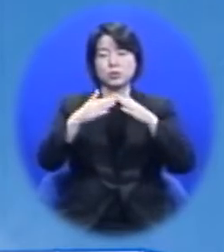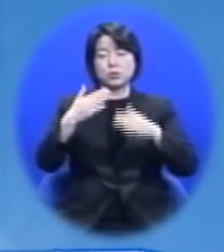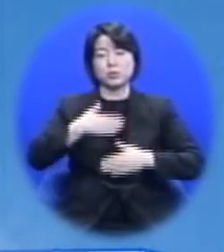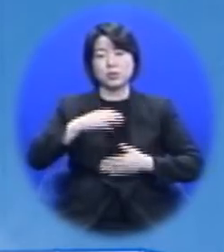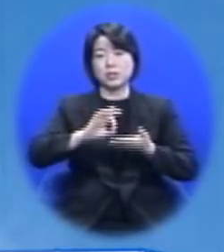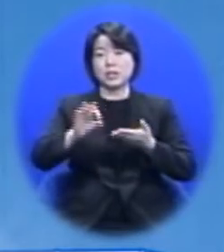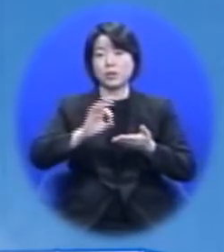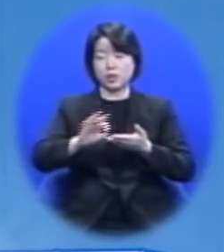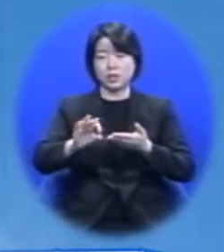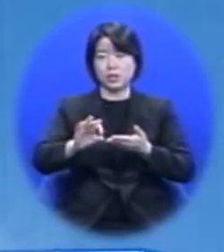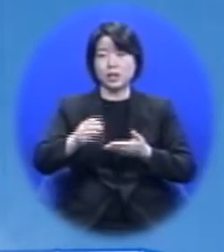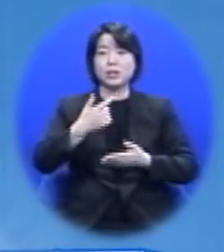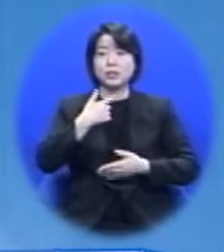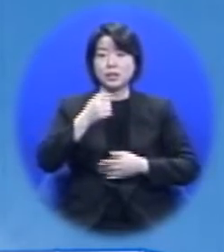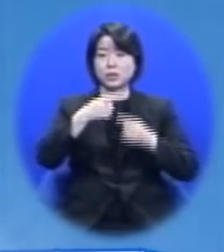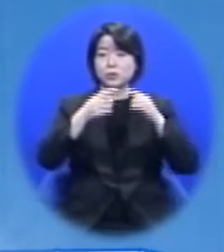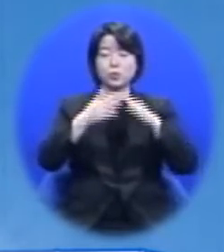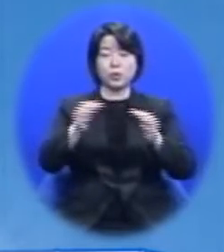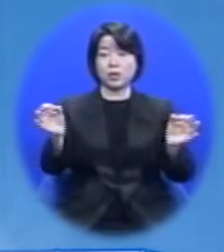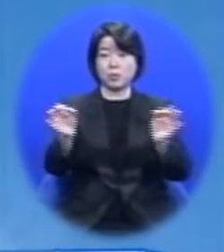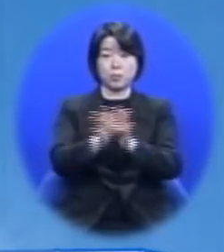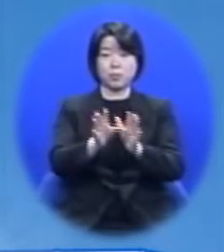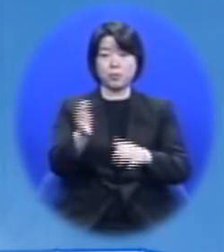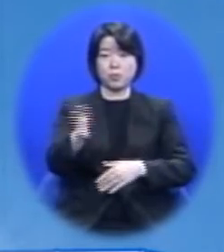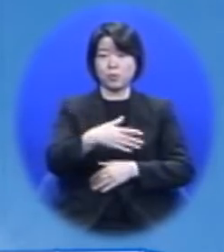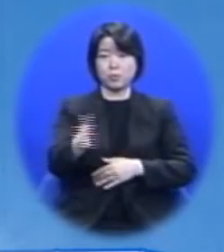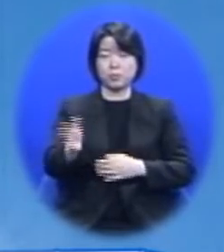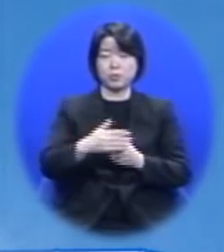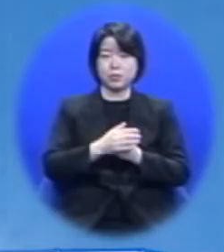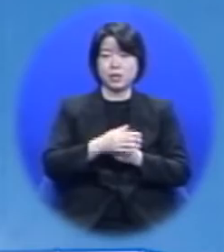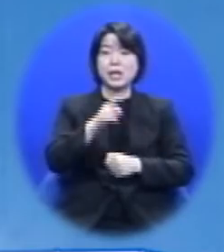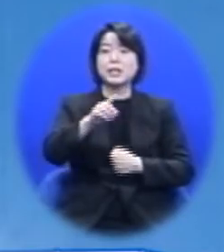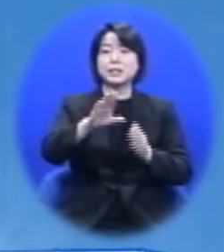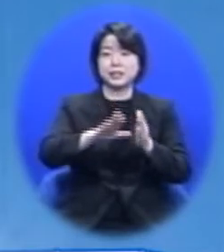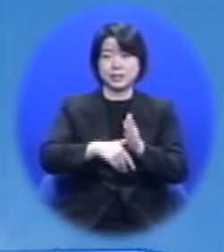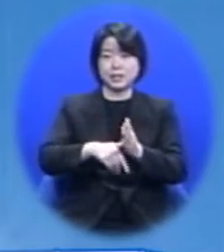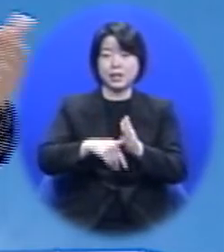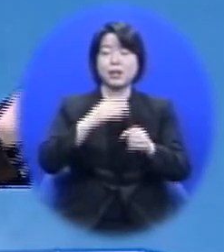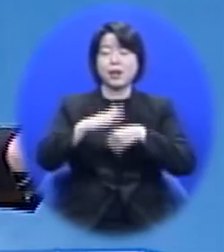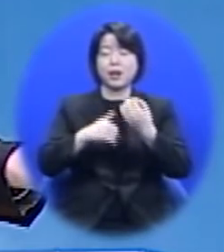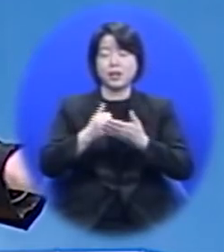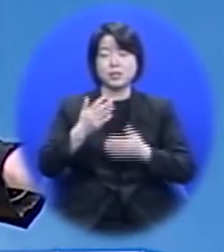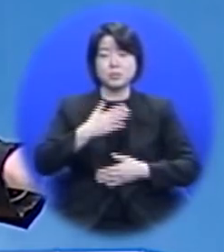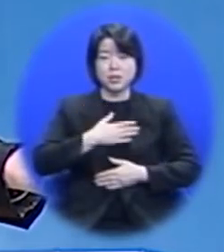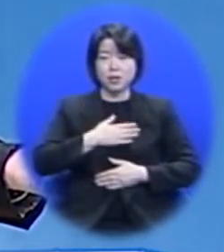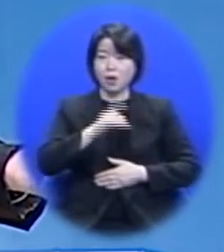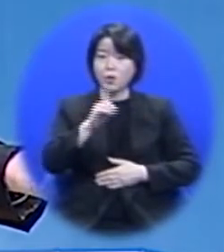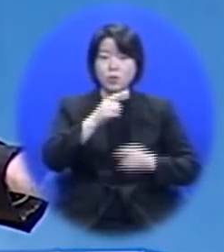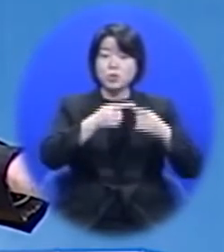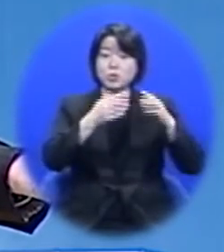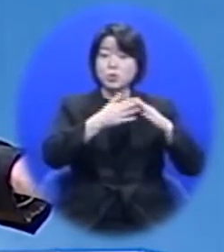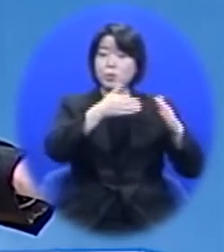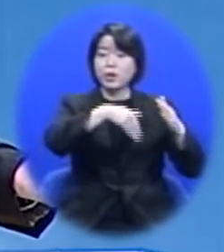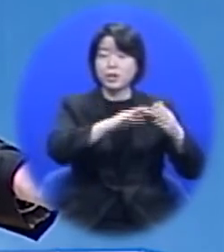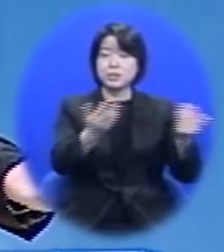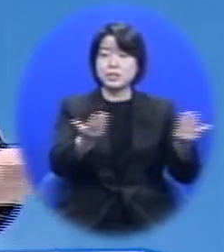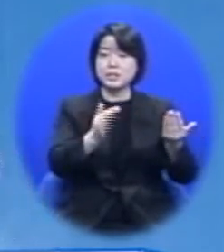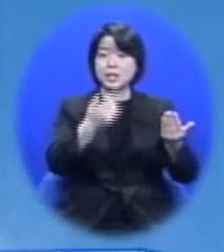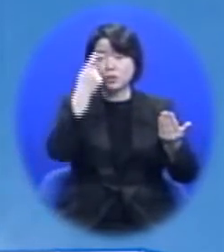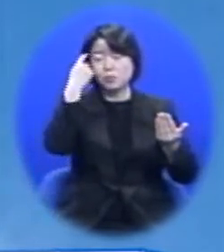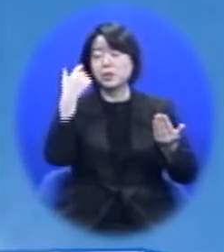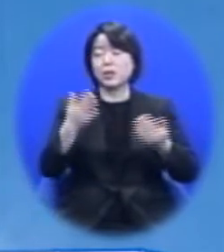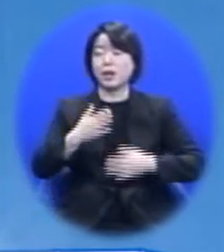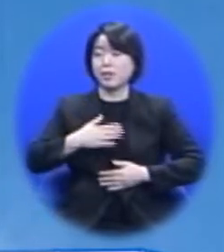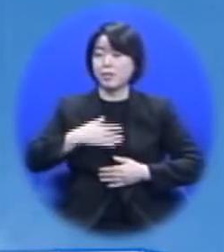교회가 없어졌어요. 그때서야 하나님, 내가 어느 교회 가서 일해야 됩니까?